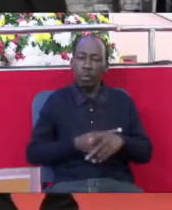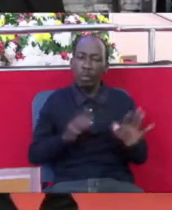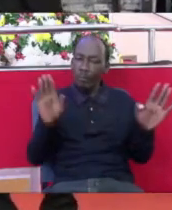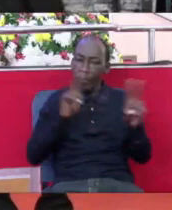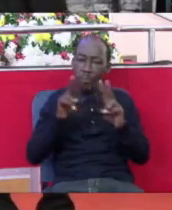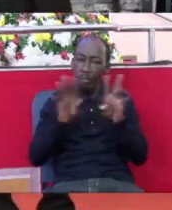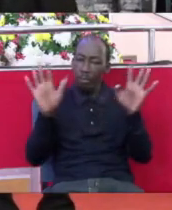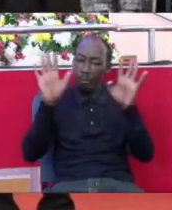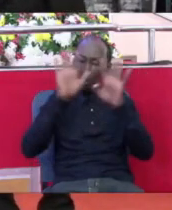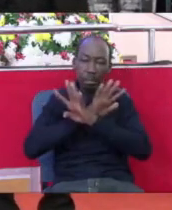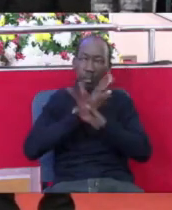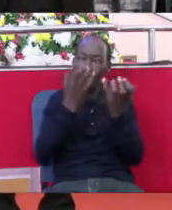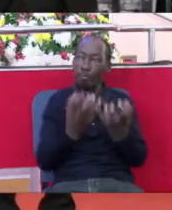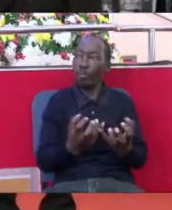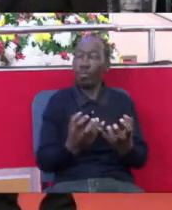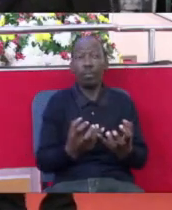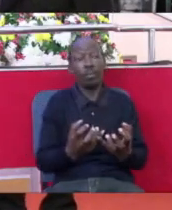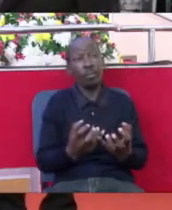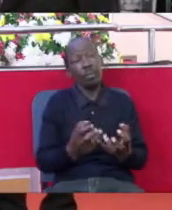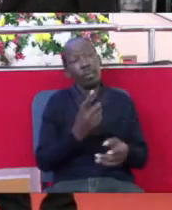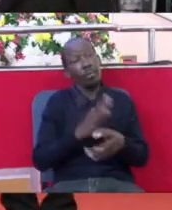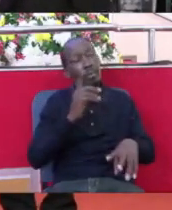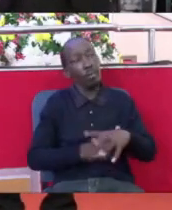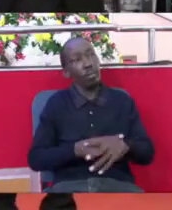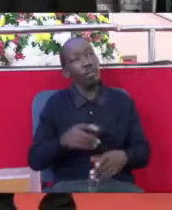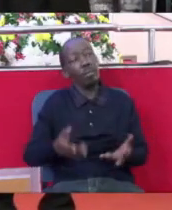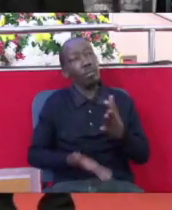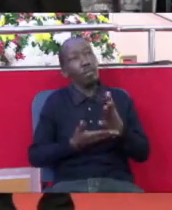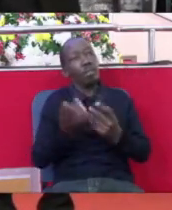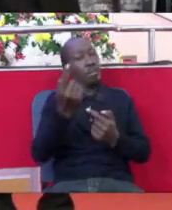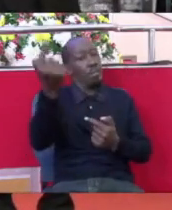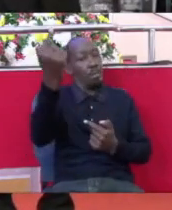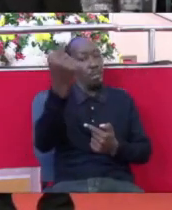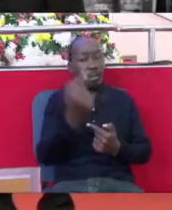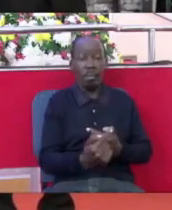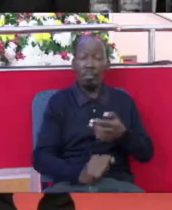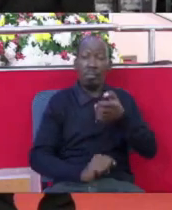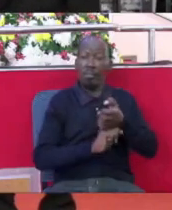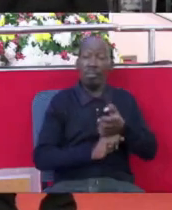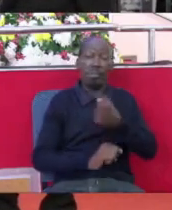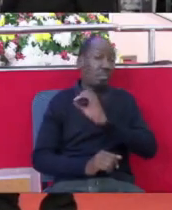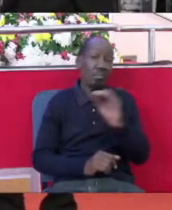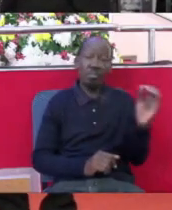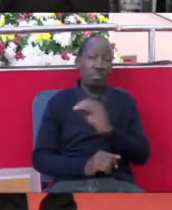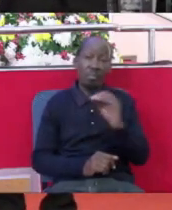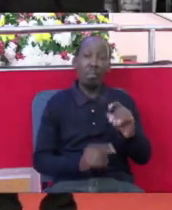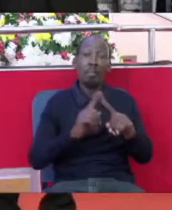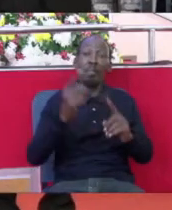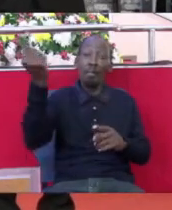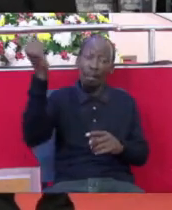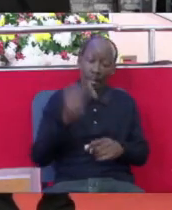dark. Wakati huo ni kuna giza kabisa. And sometimes help is not forthcoming. Na wakati huo msaada mara mingi haupatikani. But he came at